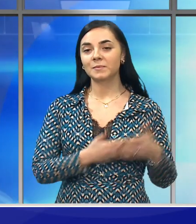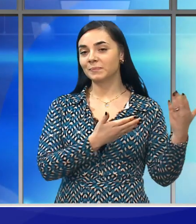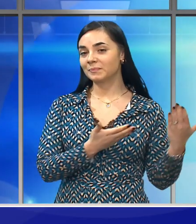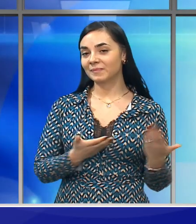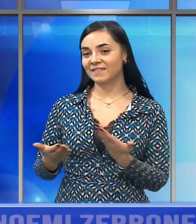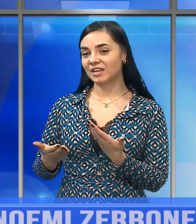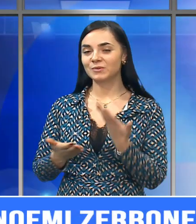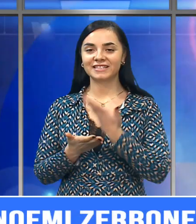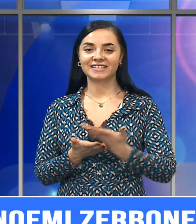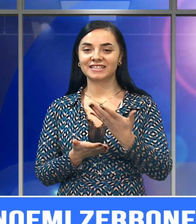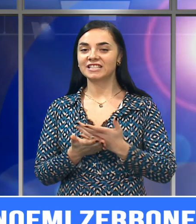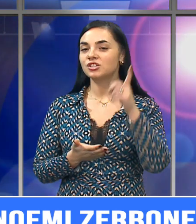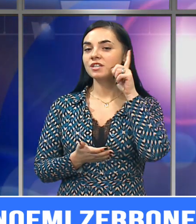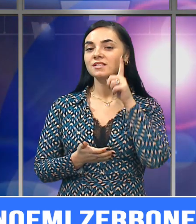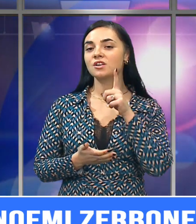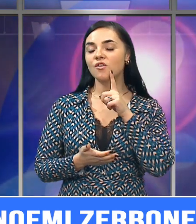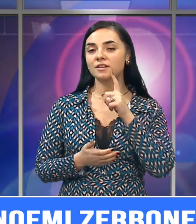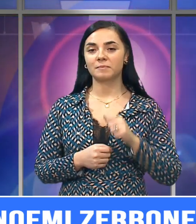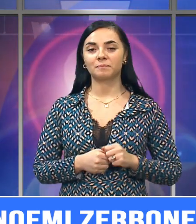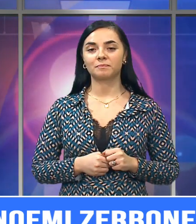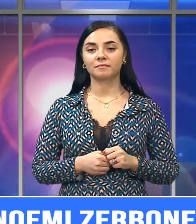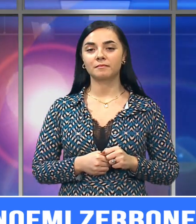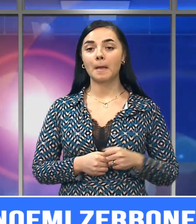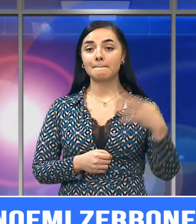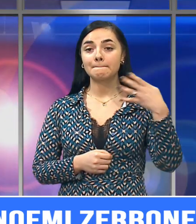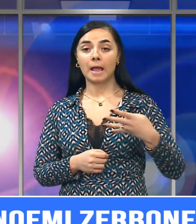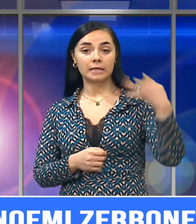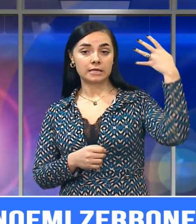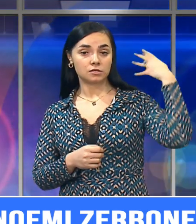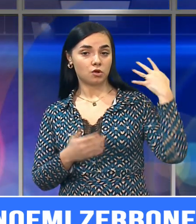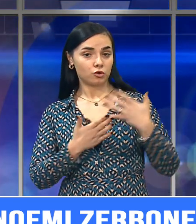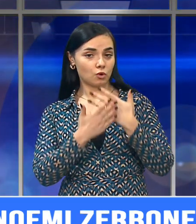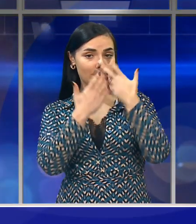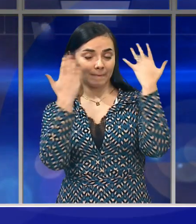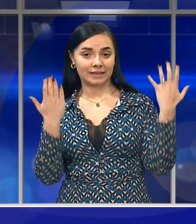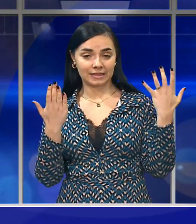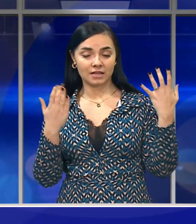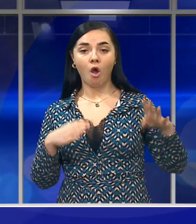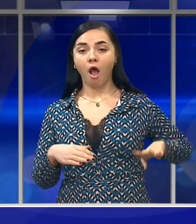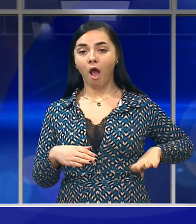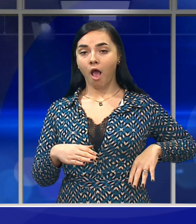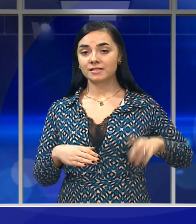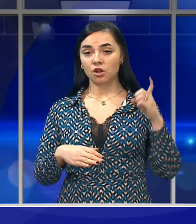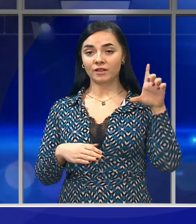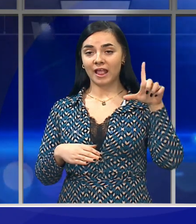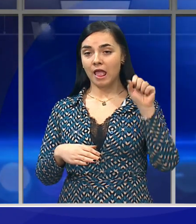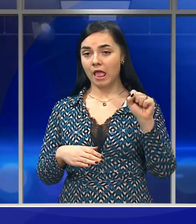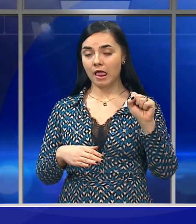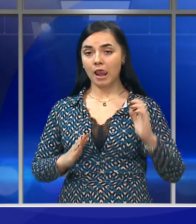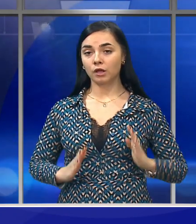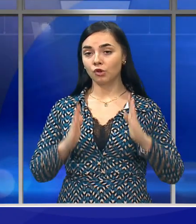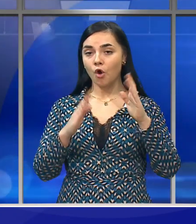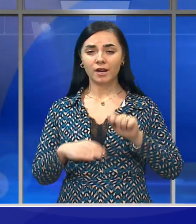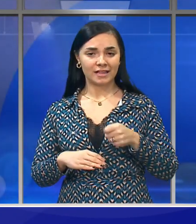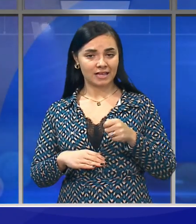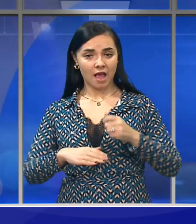Benvenuti al TG Sordi martedì mattina all'asilo della torre di Chiavari È